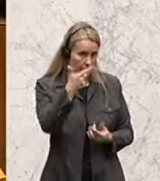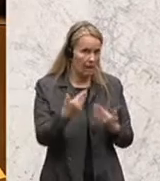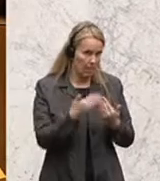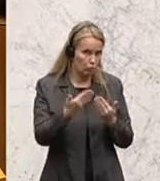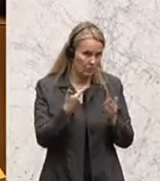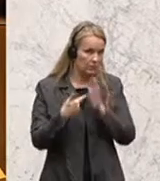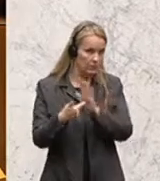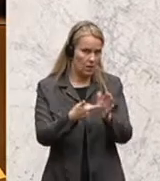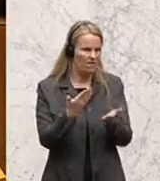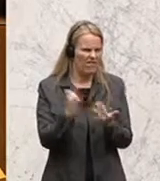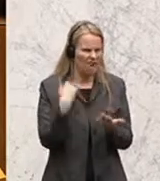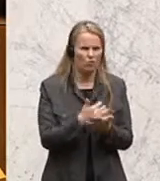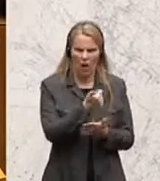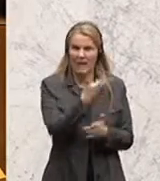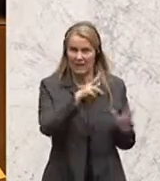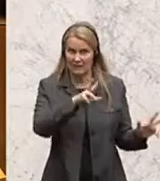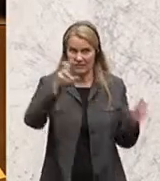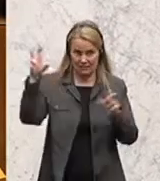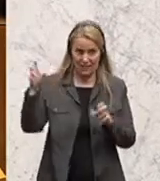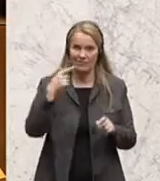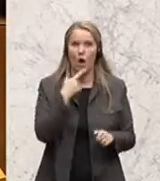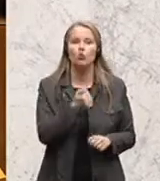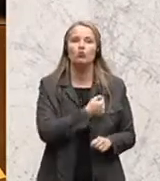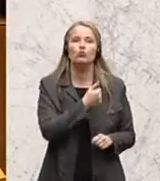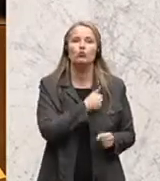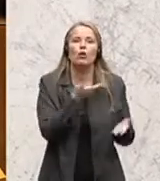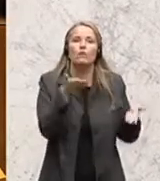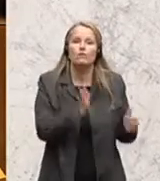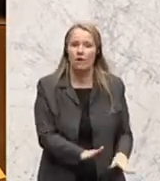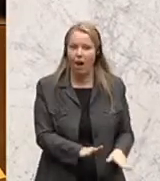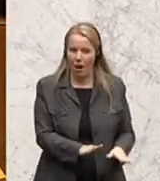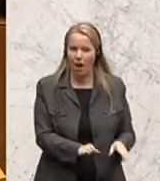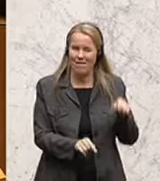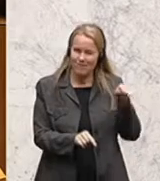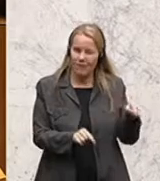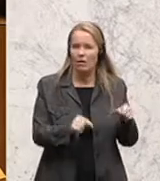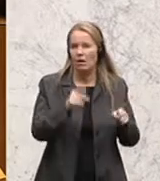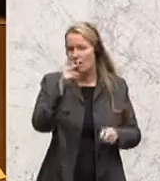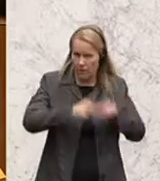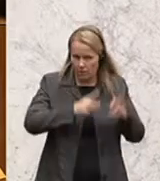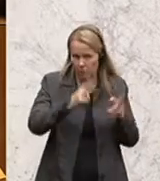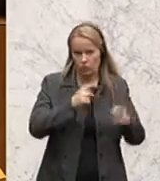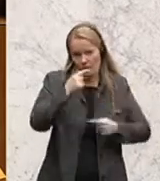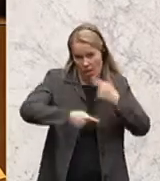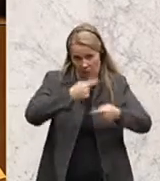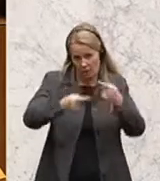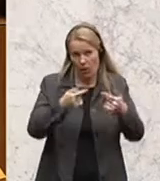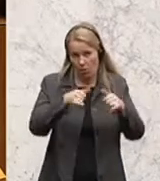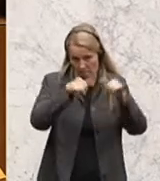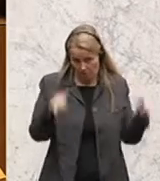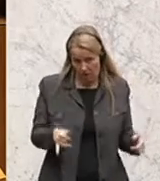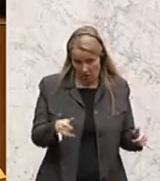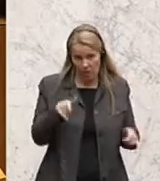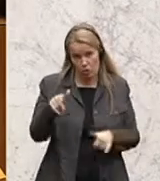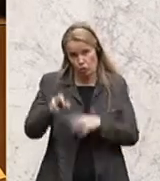es ist ja schon einiges zitiert worden. Der Sündenfall für diese katastrophale Entwicklung der Bank, die den